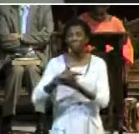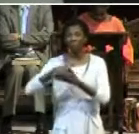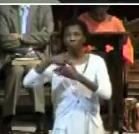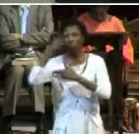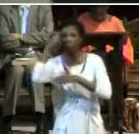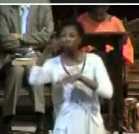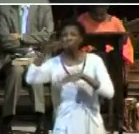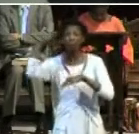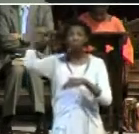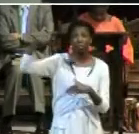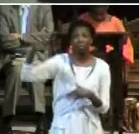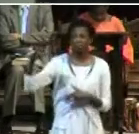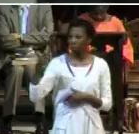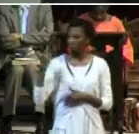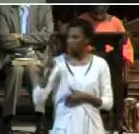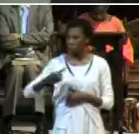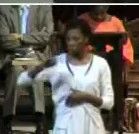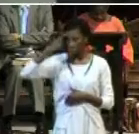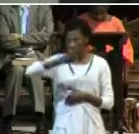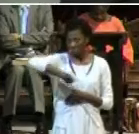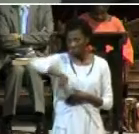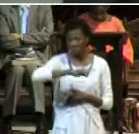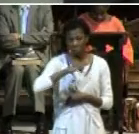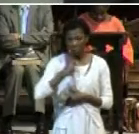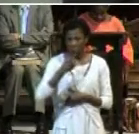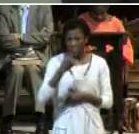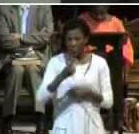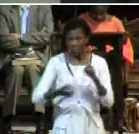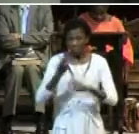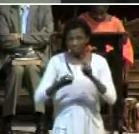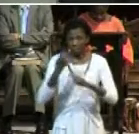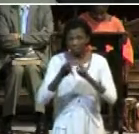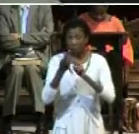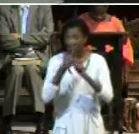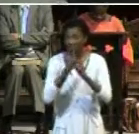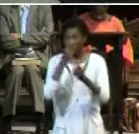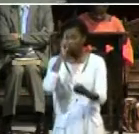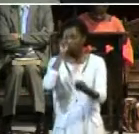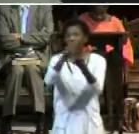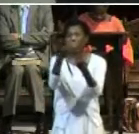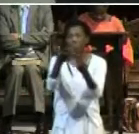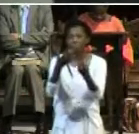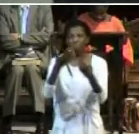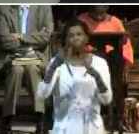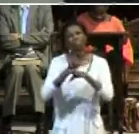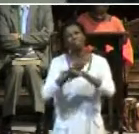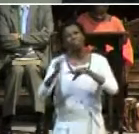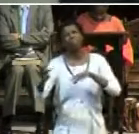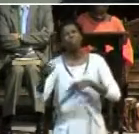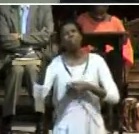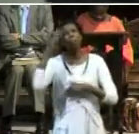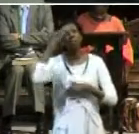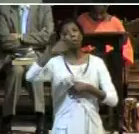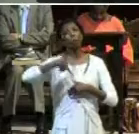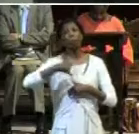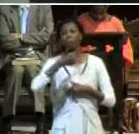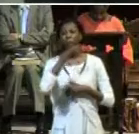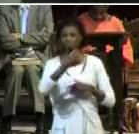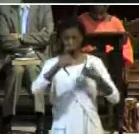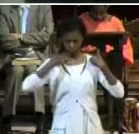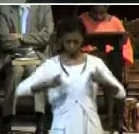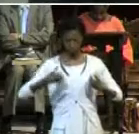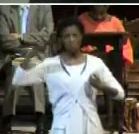enjeu majeur. Le risque, c'est que si nous nous focalisons sur le fait que nous sommes la lumière du